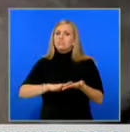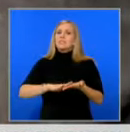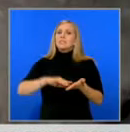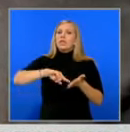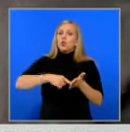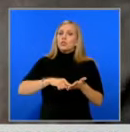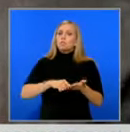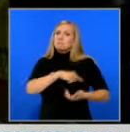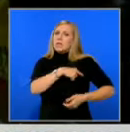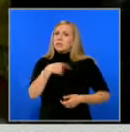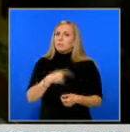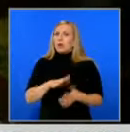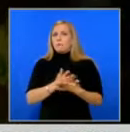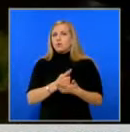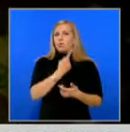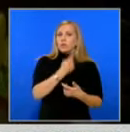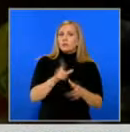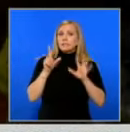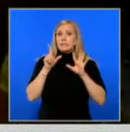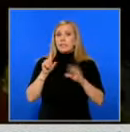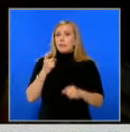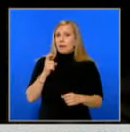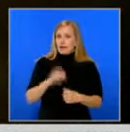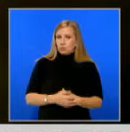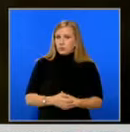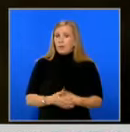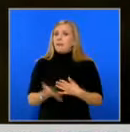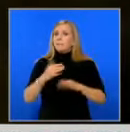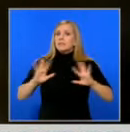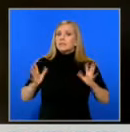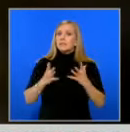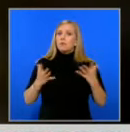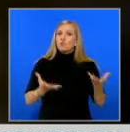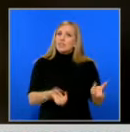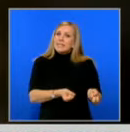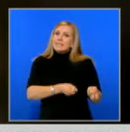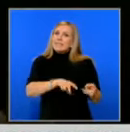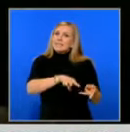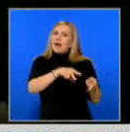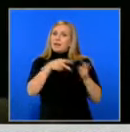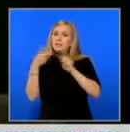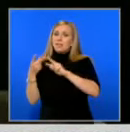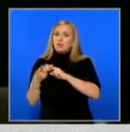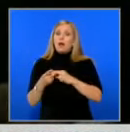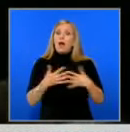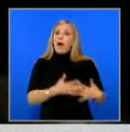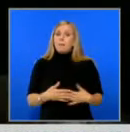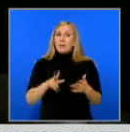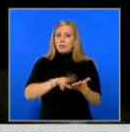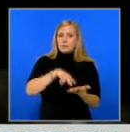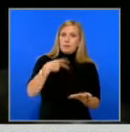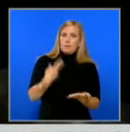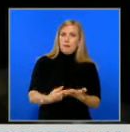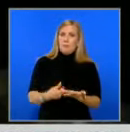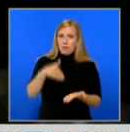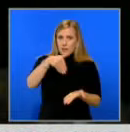между 1 и 7 гра при 100% влажност преди да започне операцията по изнасянето американецът припада в ръцете им